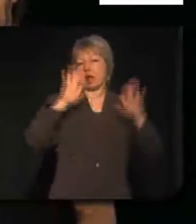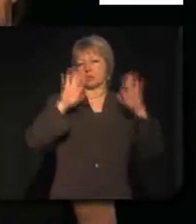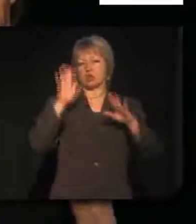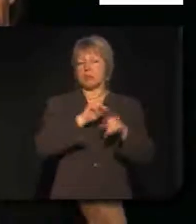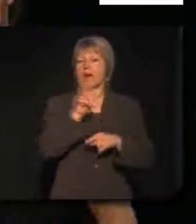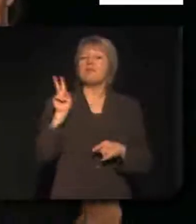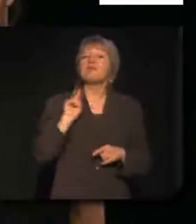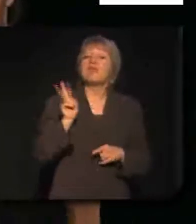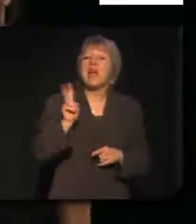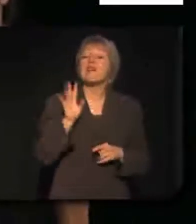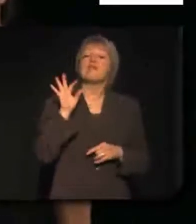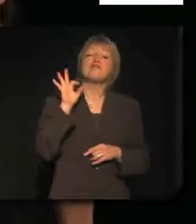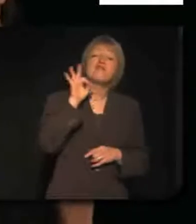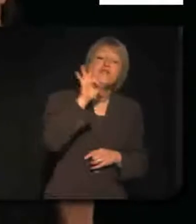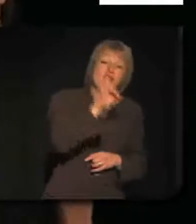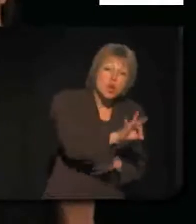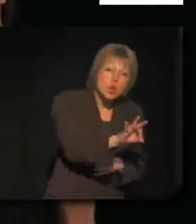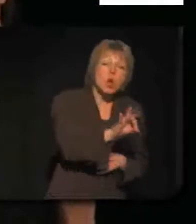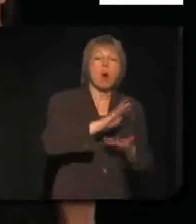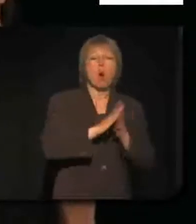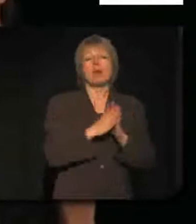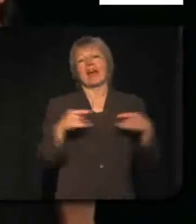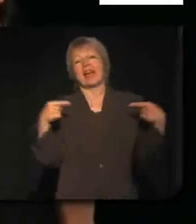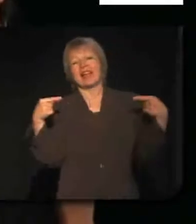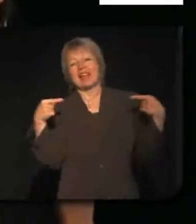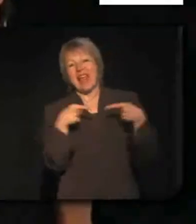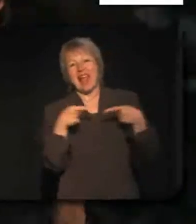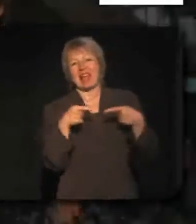bzw gegen die Annahme dieses geo-antrages